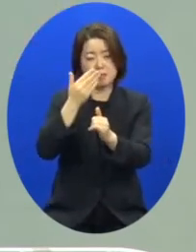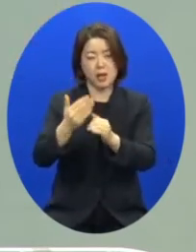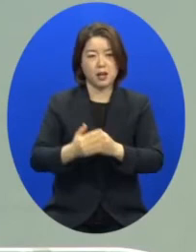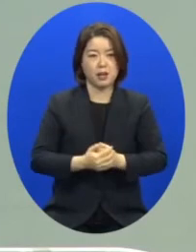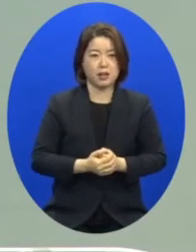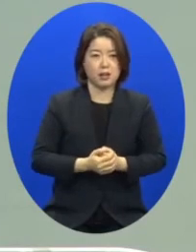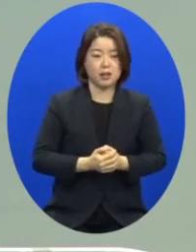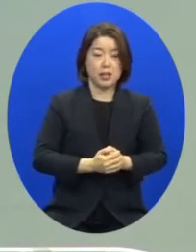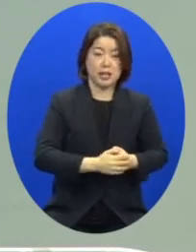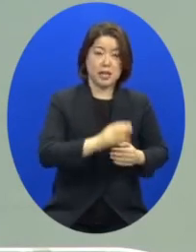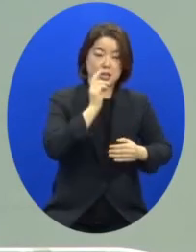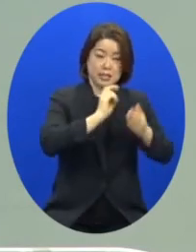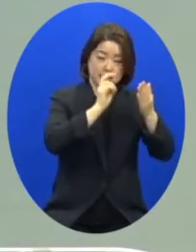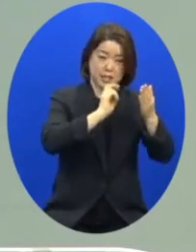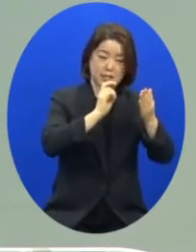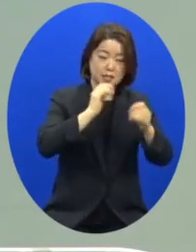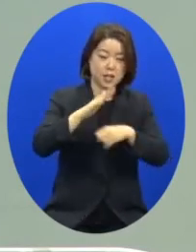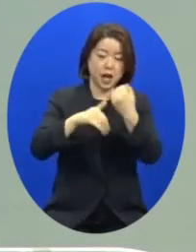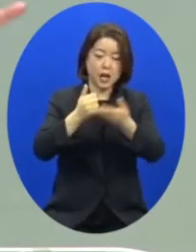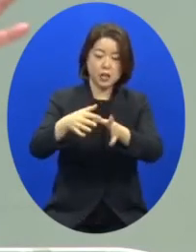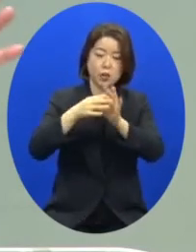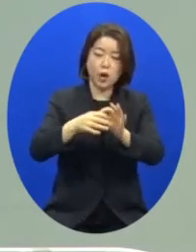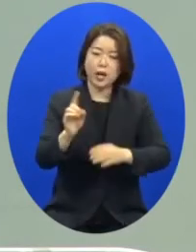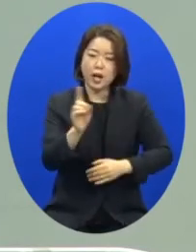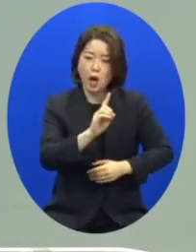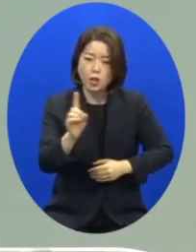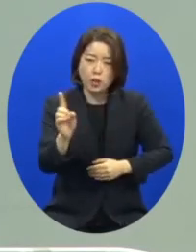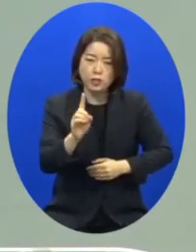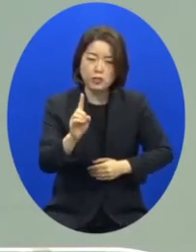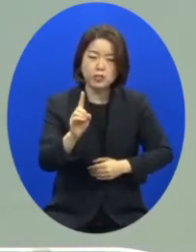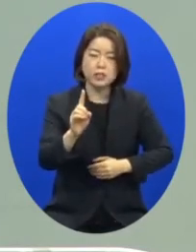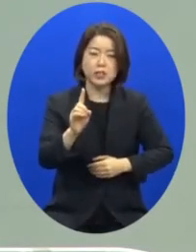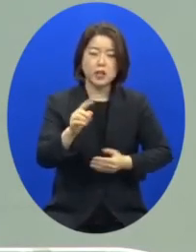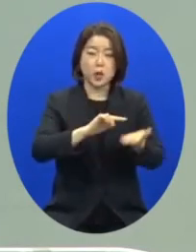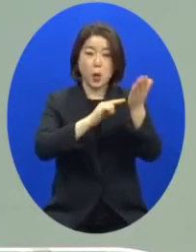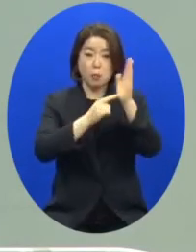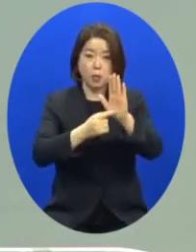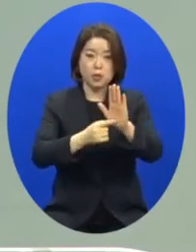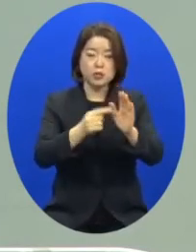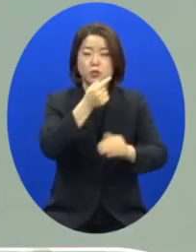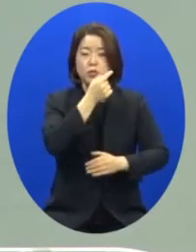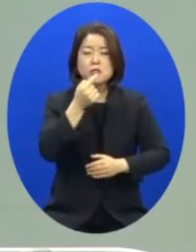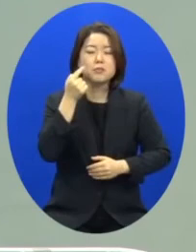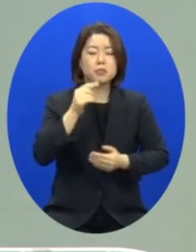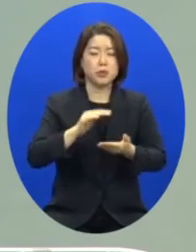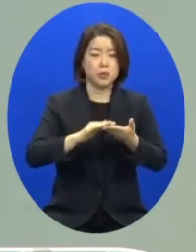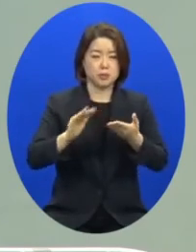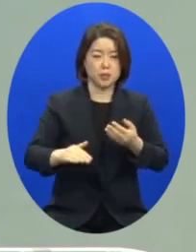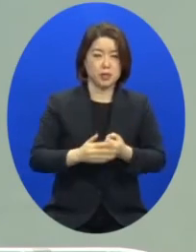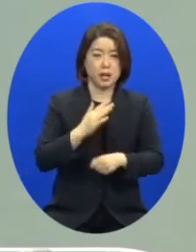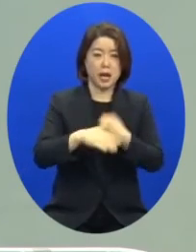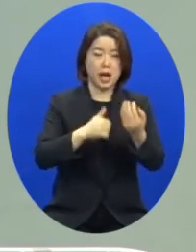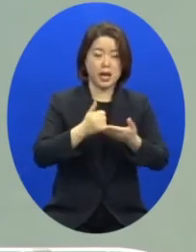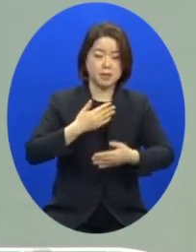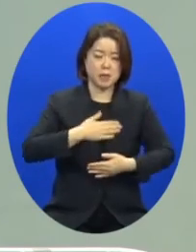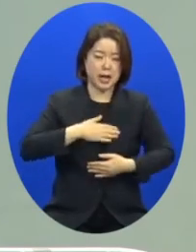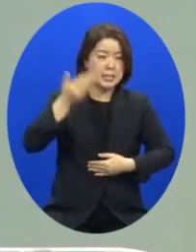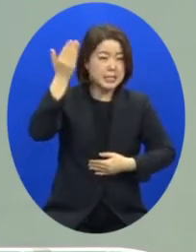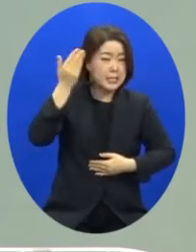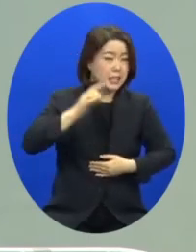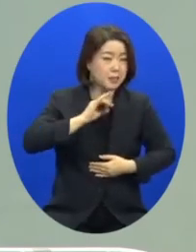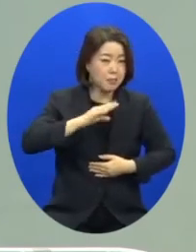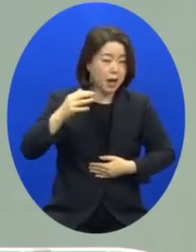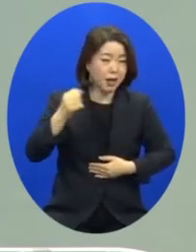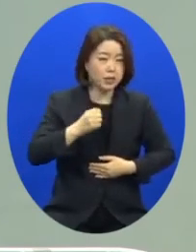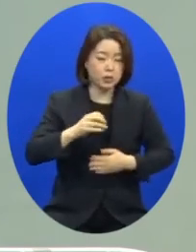하나님과의 관계가 어떤 지를 보여주는 가상 중요한 징표 입니다 하나님을 아는 지식 만으로는 영원히